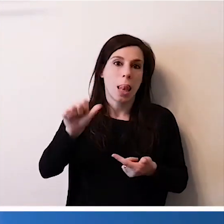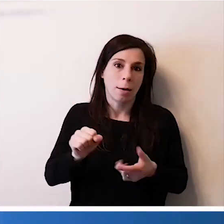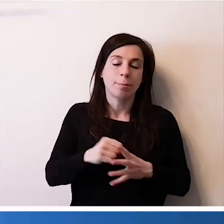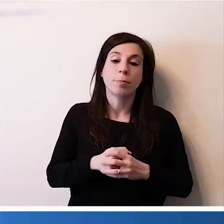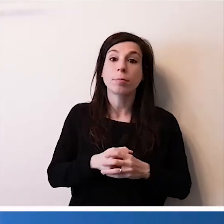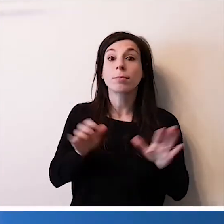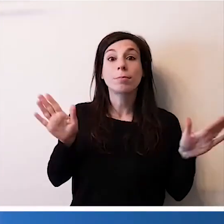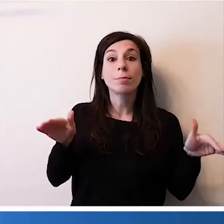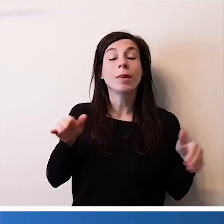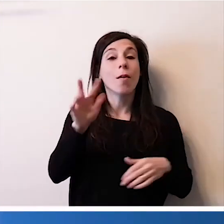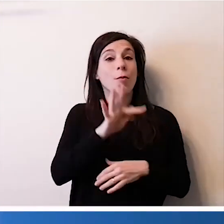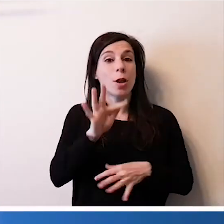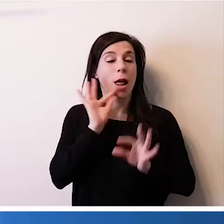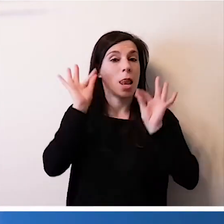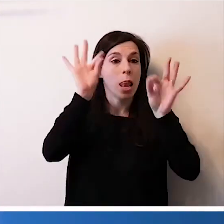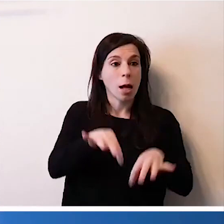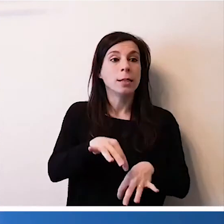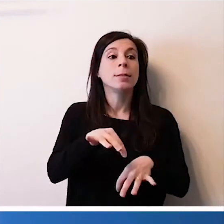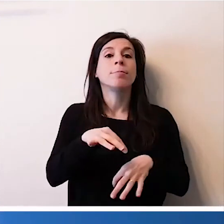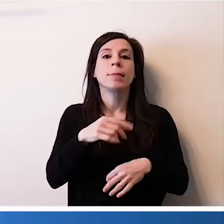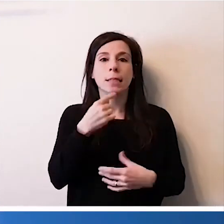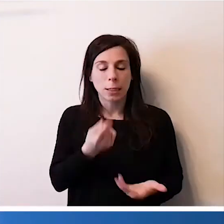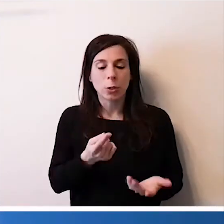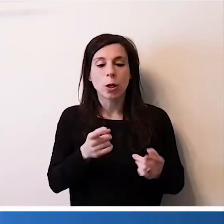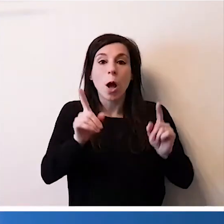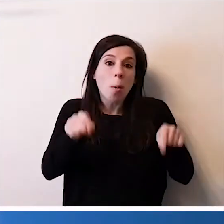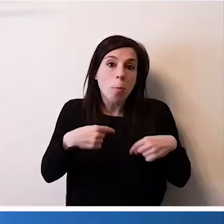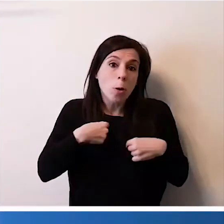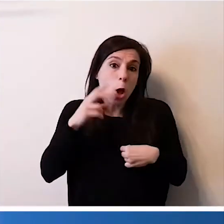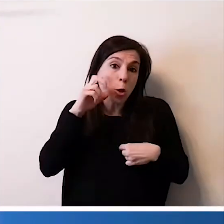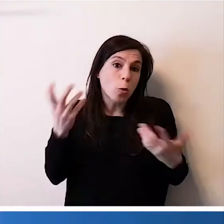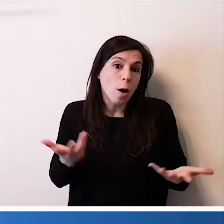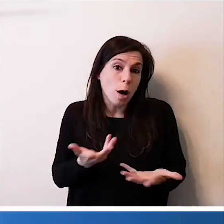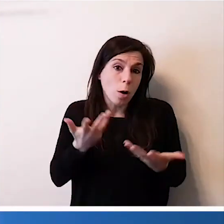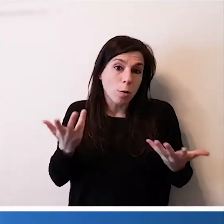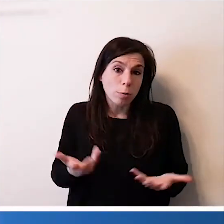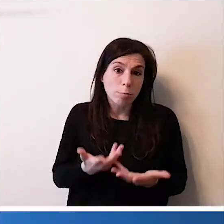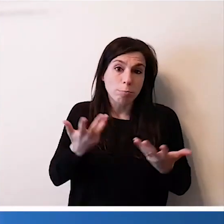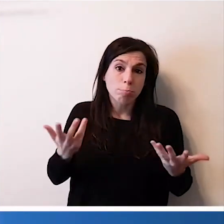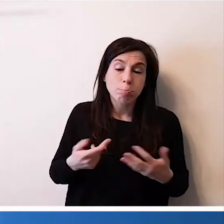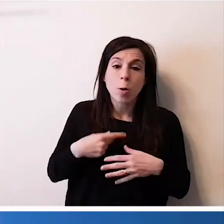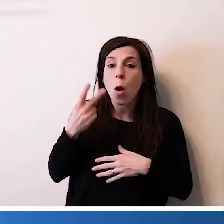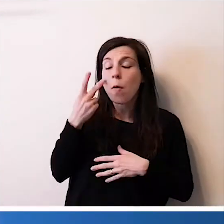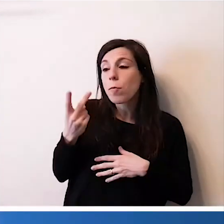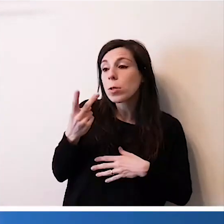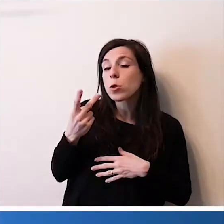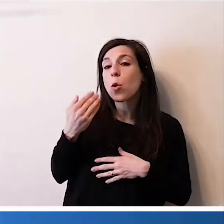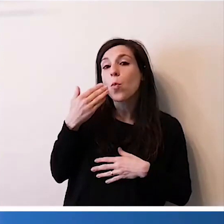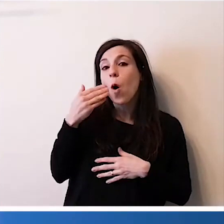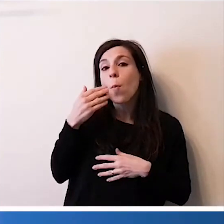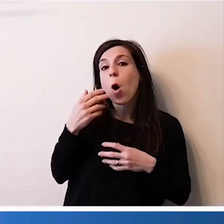arrivò e disse: ma anch'io ho trovato una cosa, ho visto un